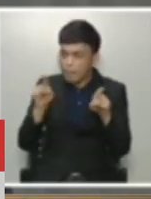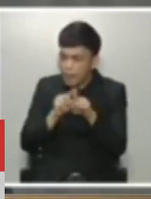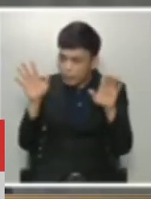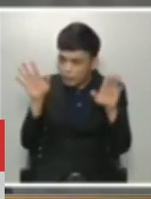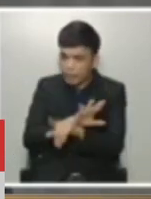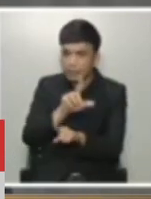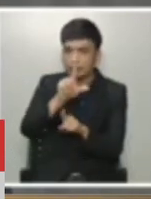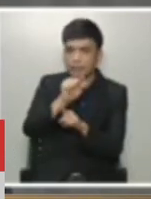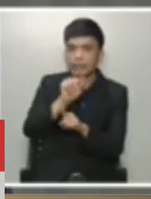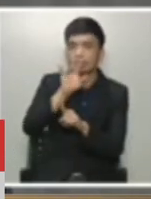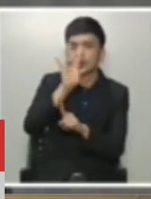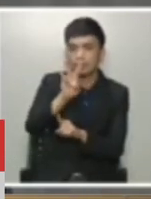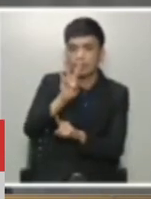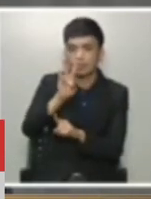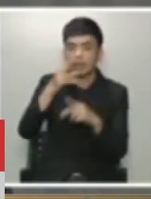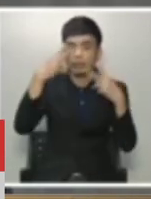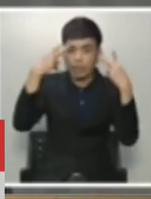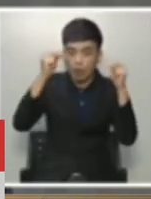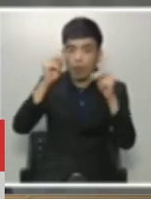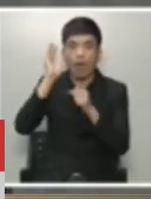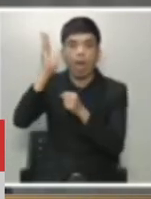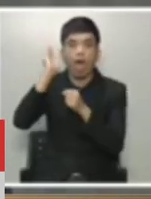แถลงการจากท่านนายกแล้วหายไปเลยเ